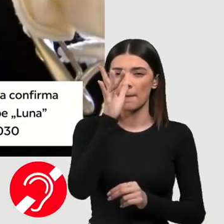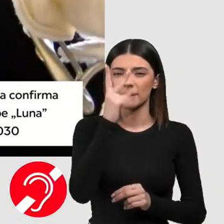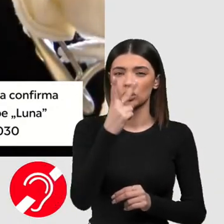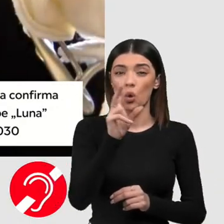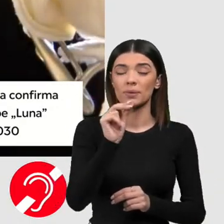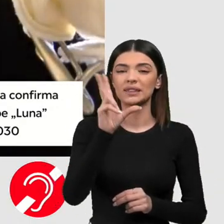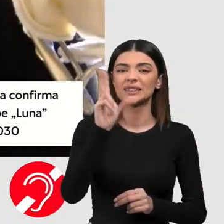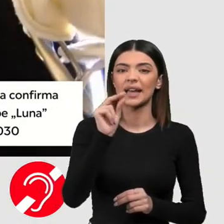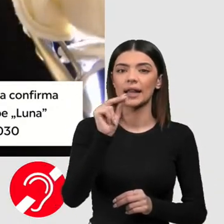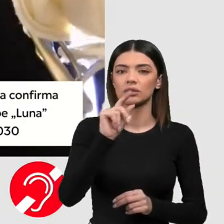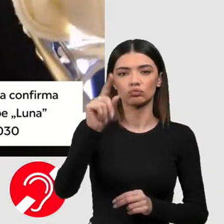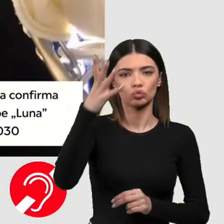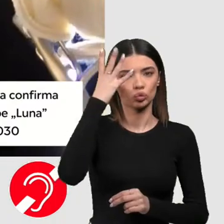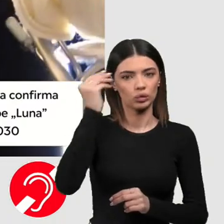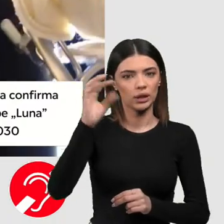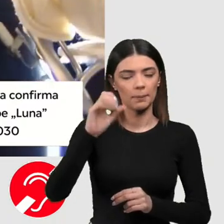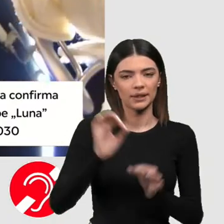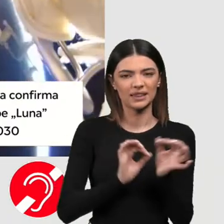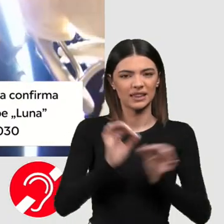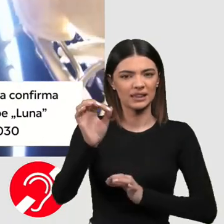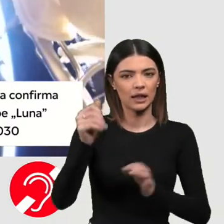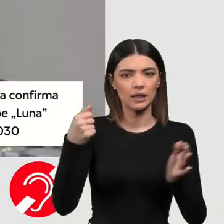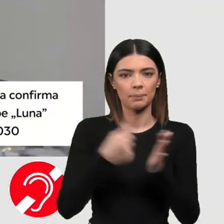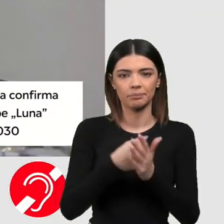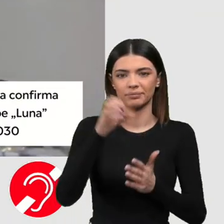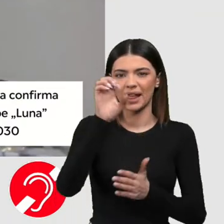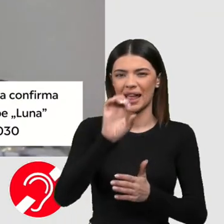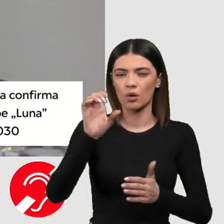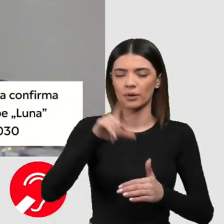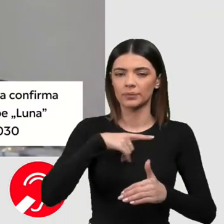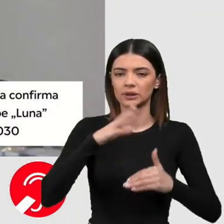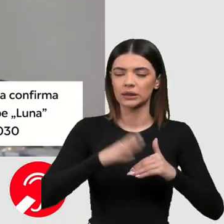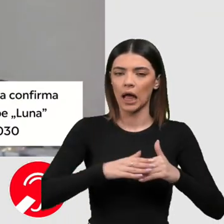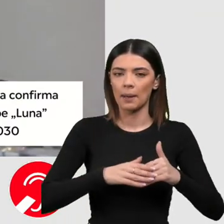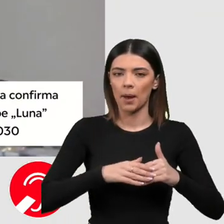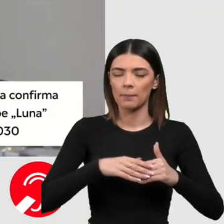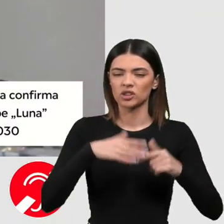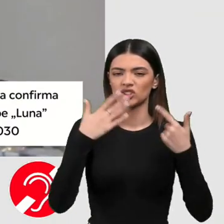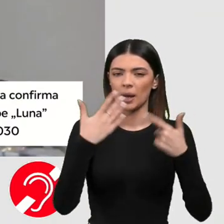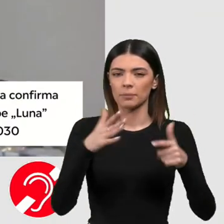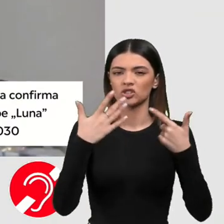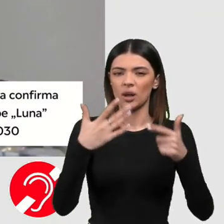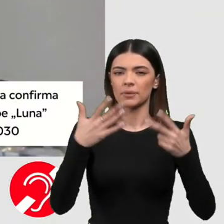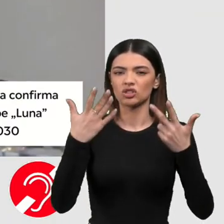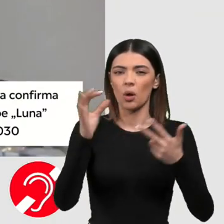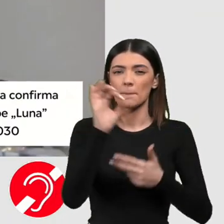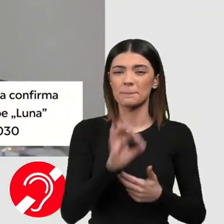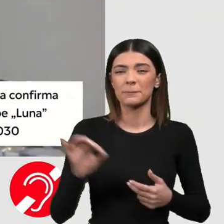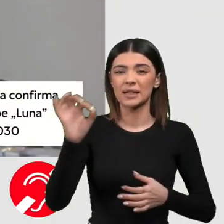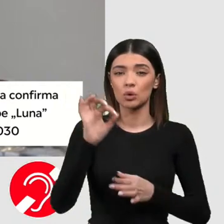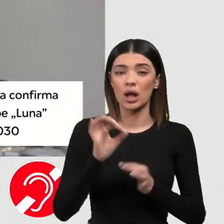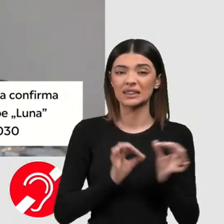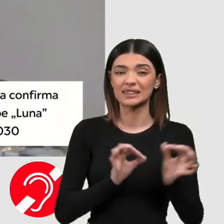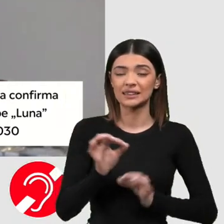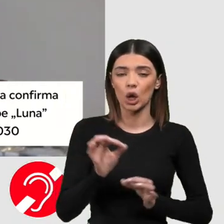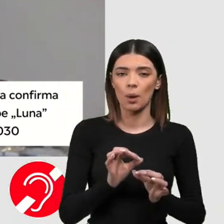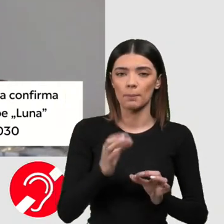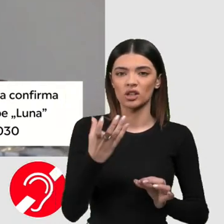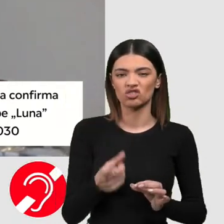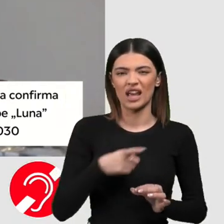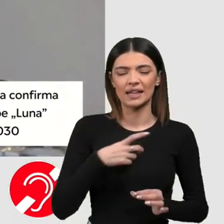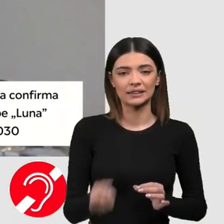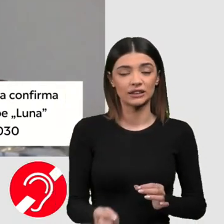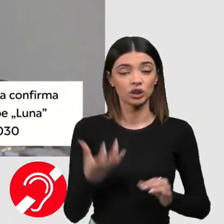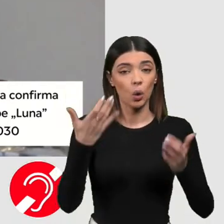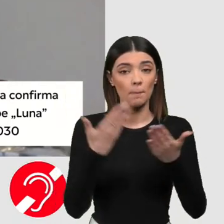aprilie 2030. Să nu uităm însă că distanța până în Europa iese de aproximativ 778 de milioane de kilometri. Ce ar însemna pe